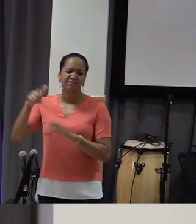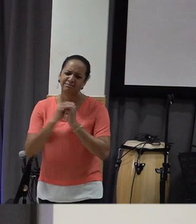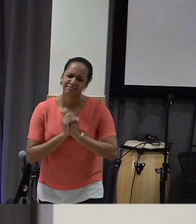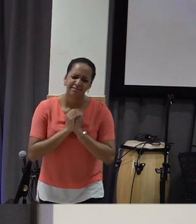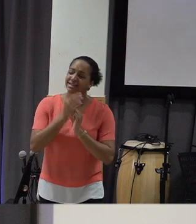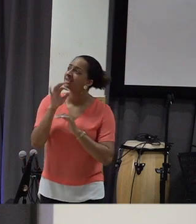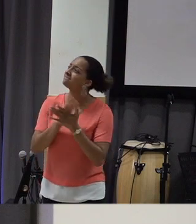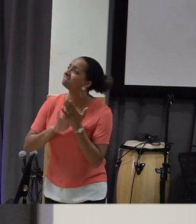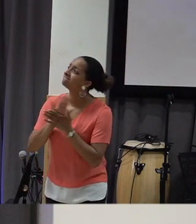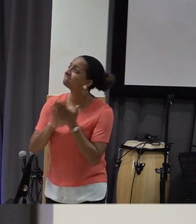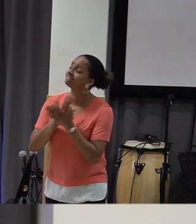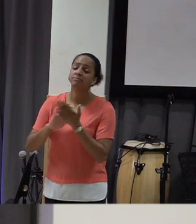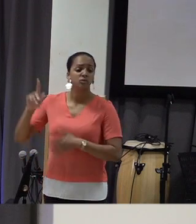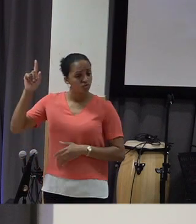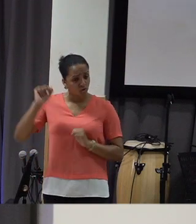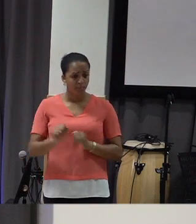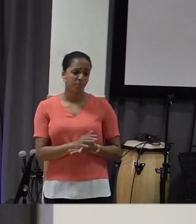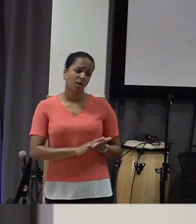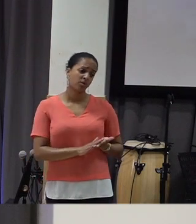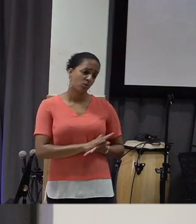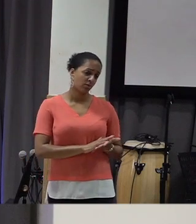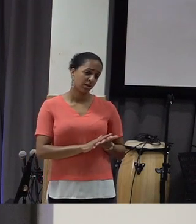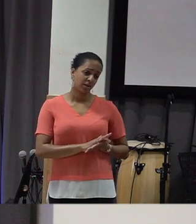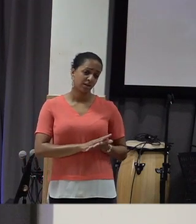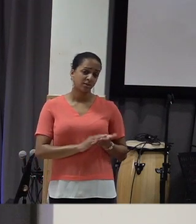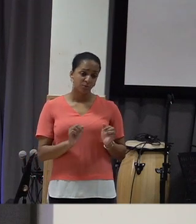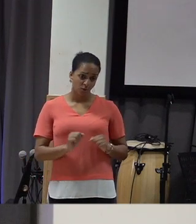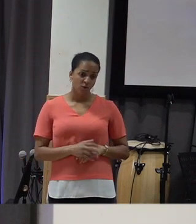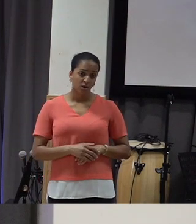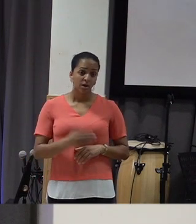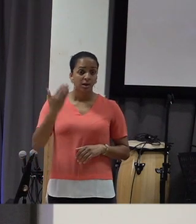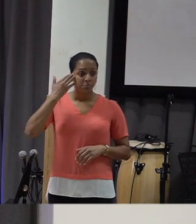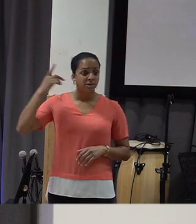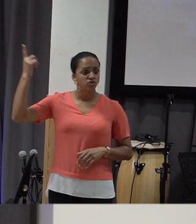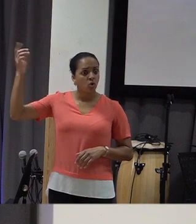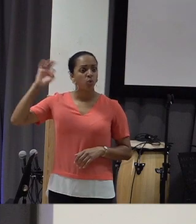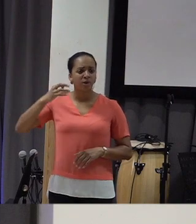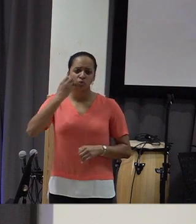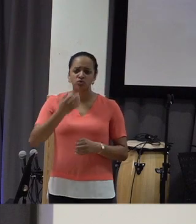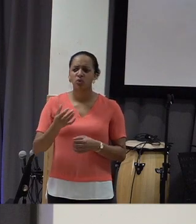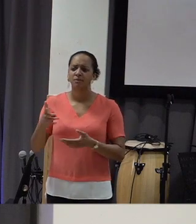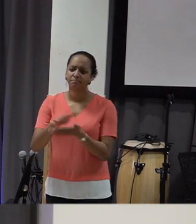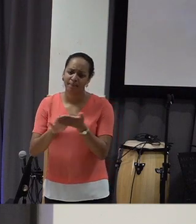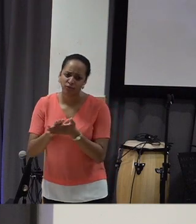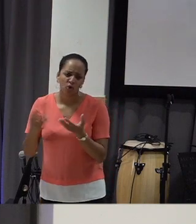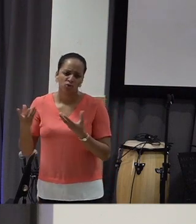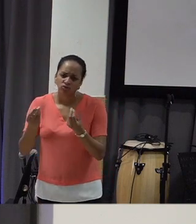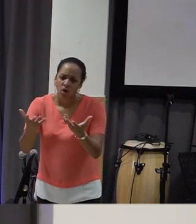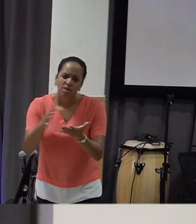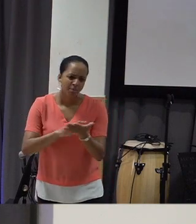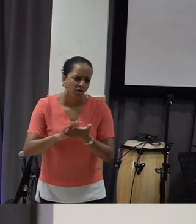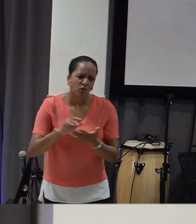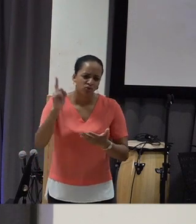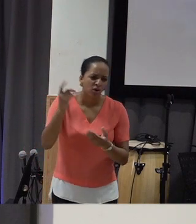Si Dieu le fait, si Dieu pardonne, si Dieu efface, alors nous aussi nous devrions le faire. Nous devrions pardonner comme cela. Et aussi Dieu nous